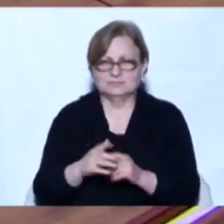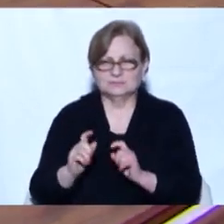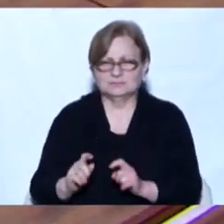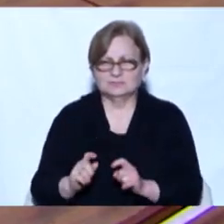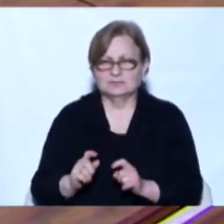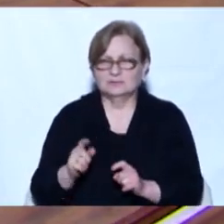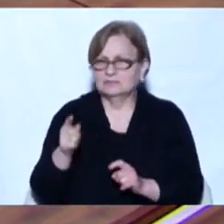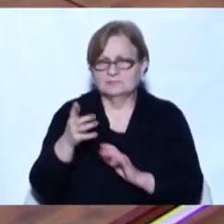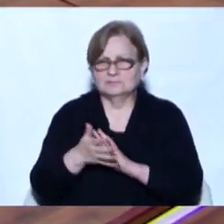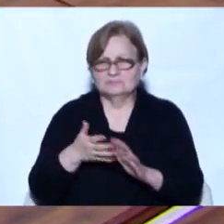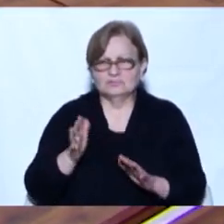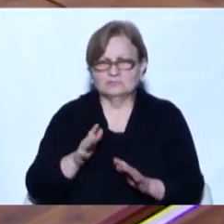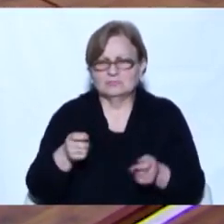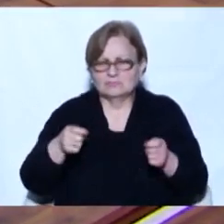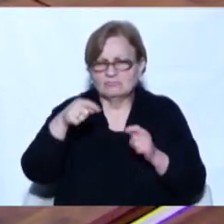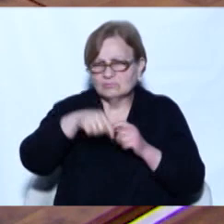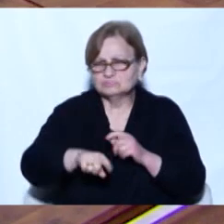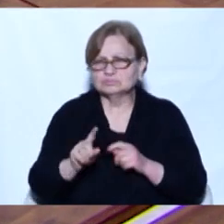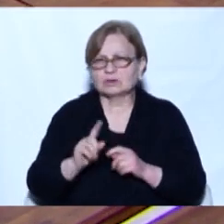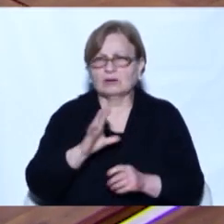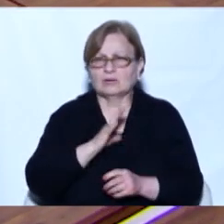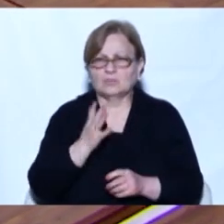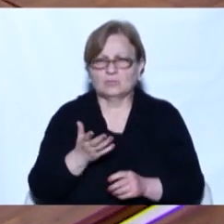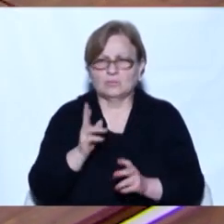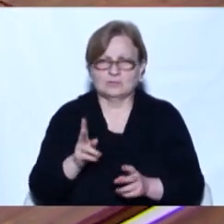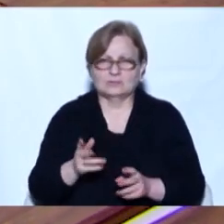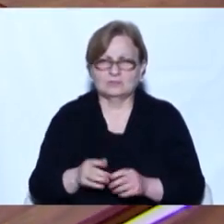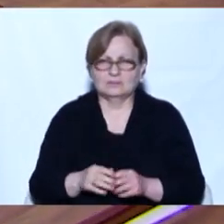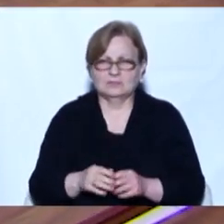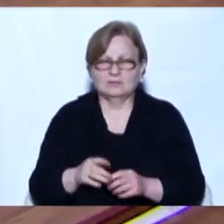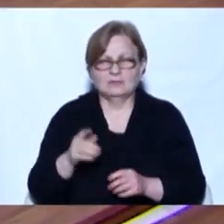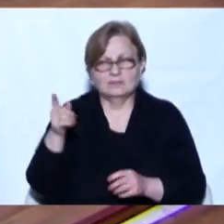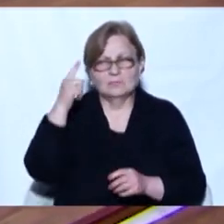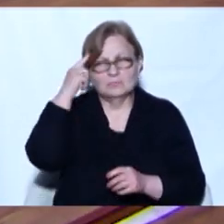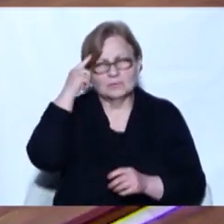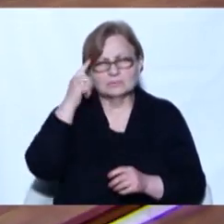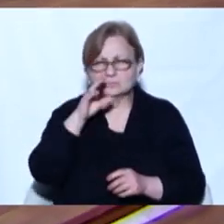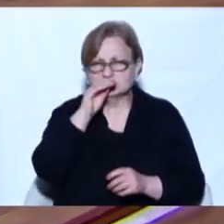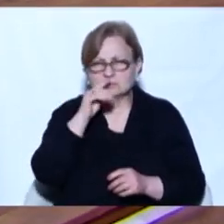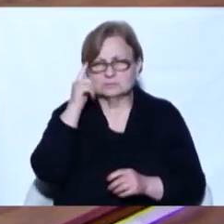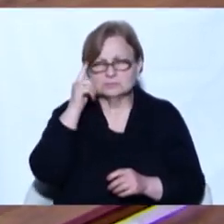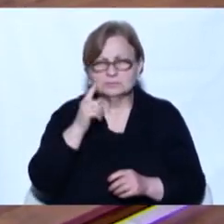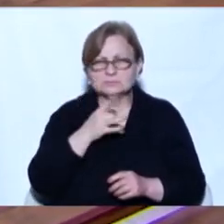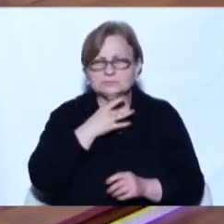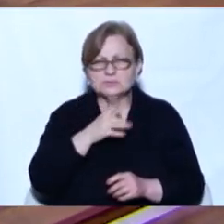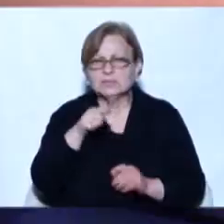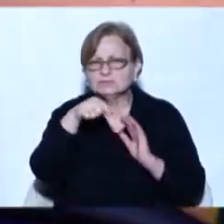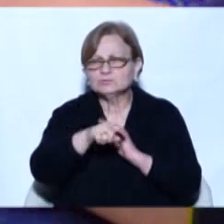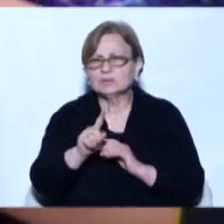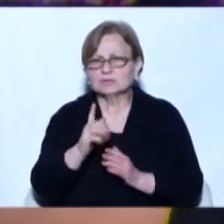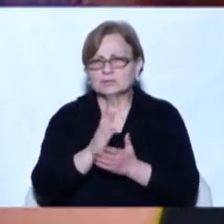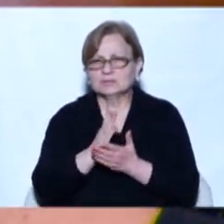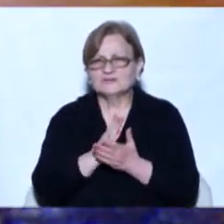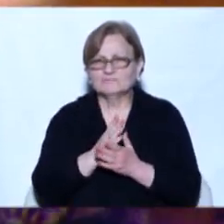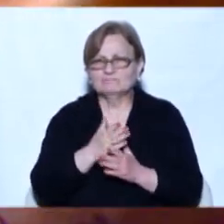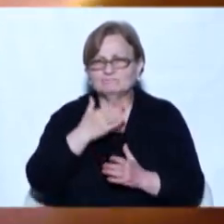ვერ მიხვდა ქვაბში რა იხარშებოდა. ნეტავი რა არისო? ცნობის მოყვარეობა ჰკლავდა პიპას.